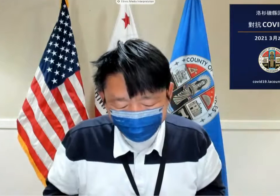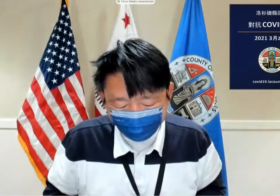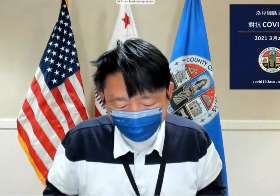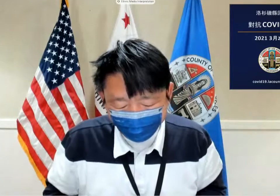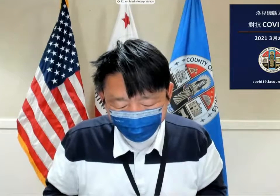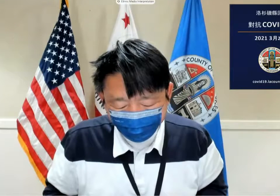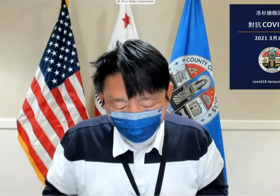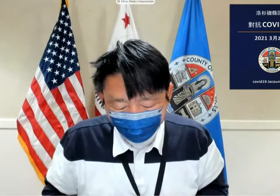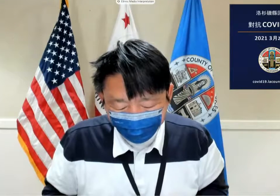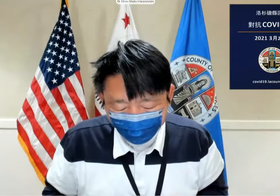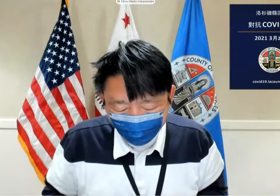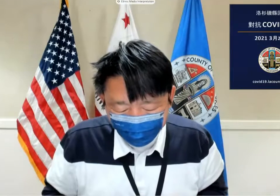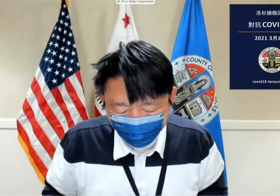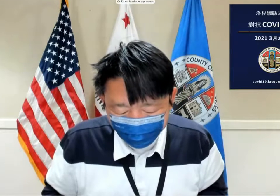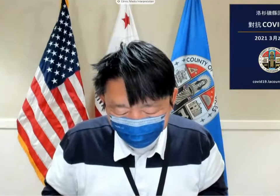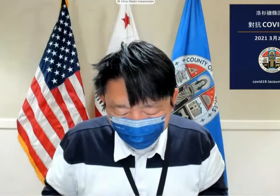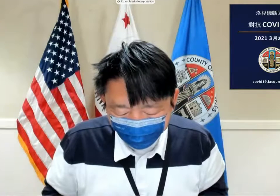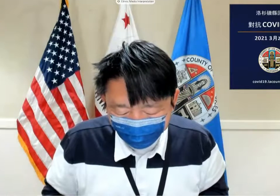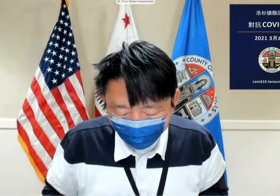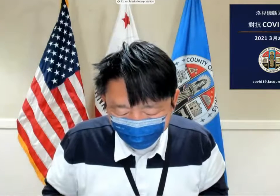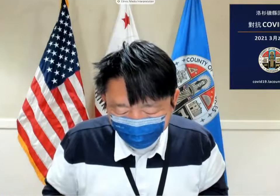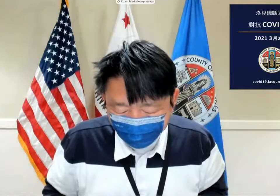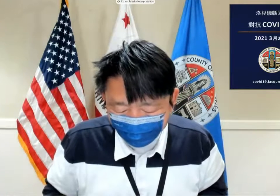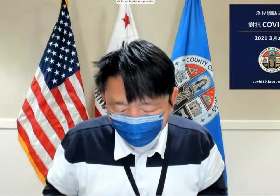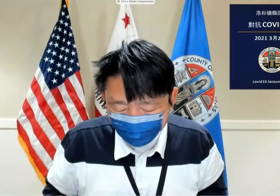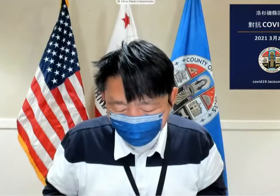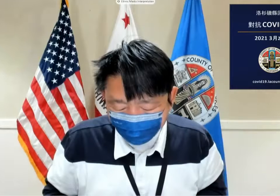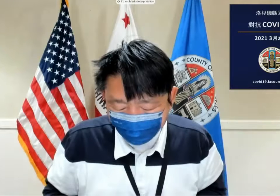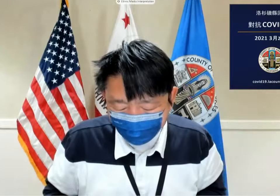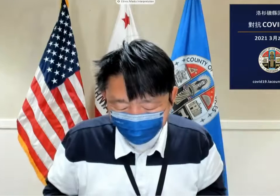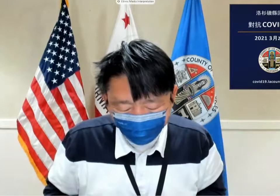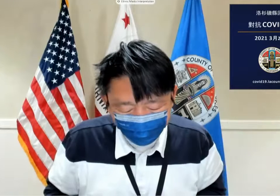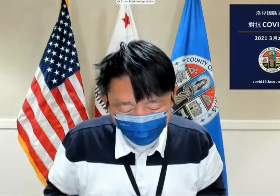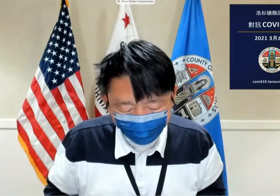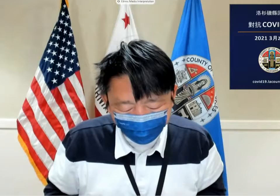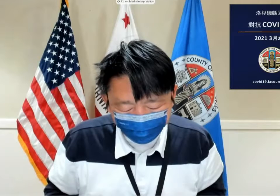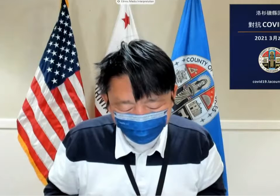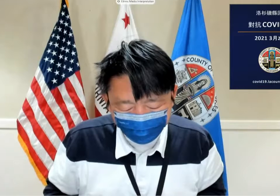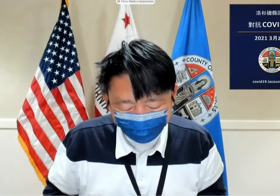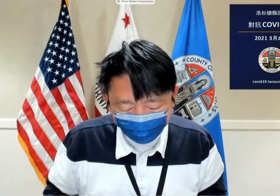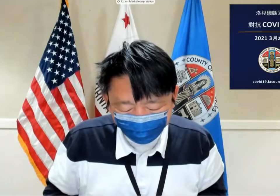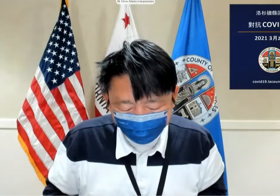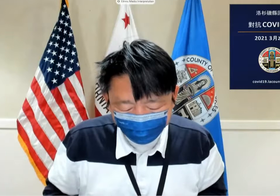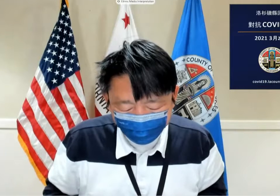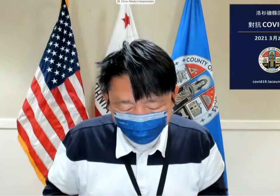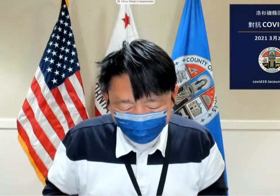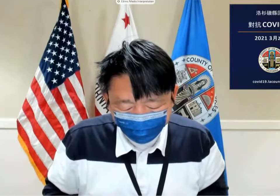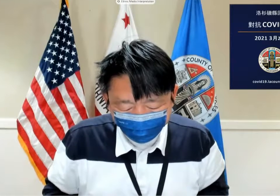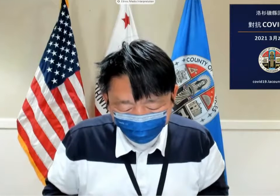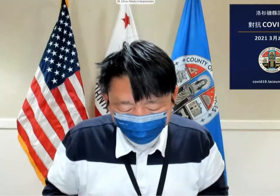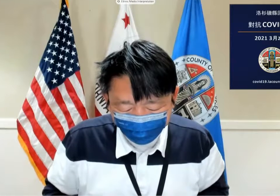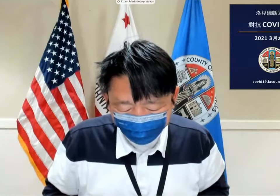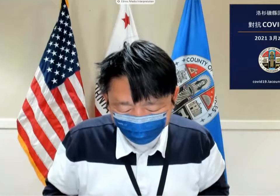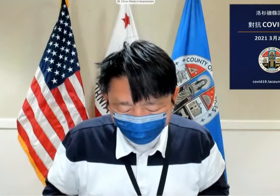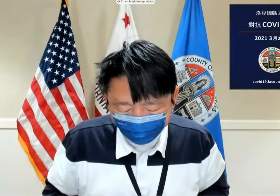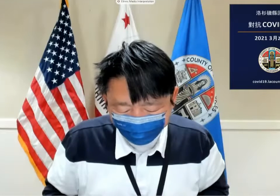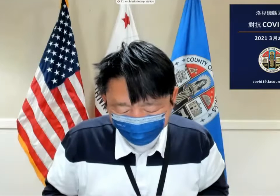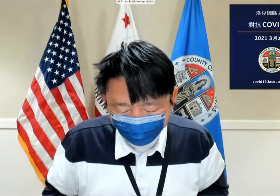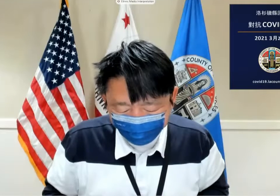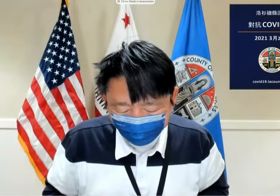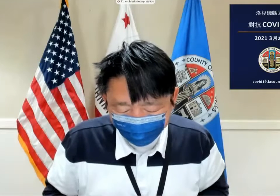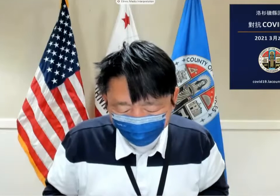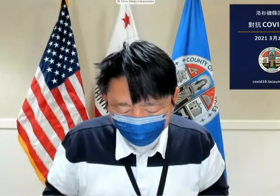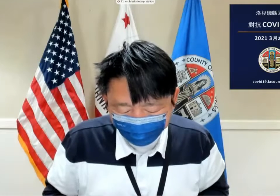定和规则。有关最新的规定都可以在洛县公共卫生局的网站找到